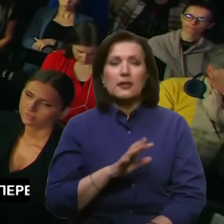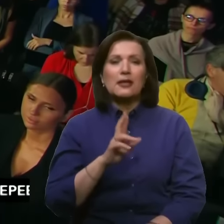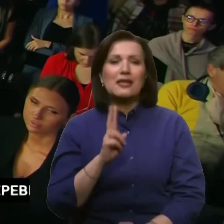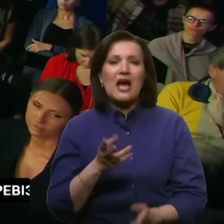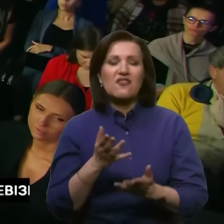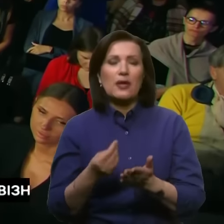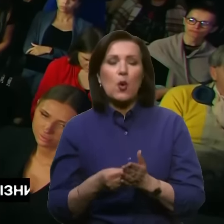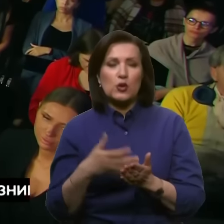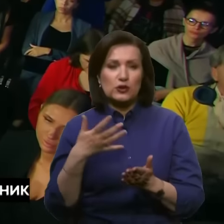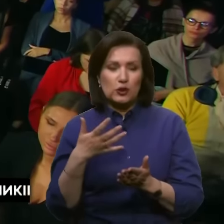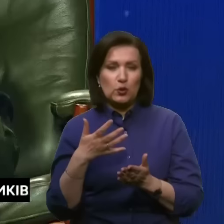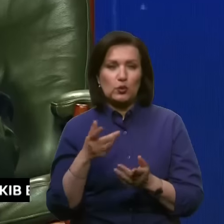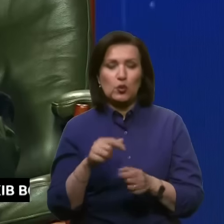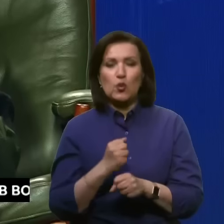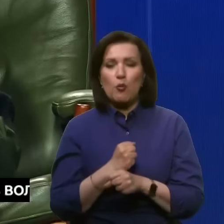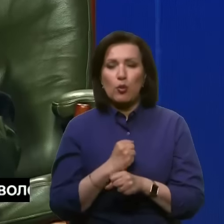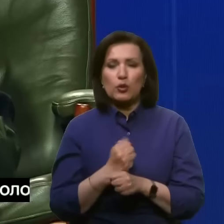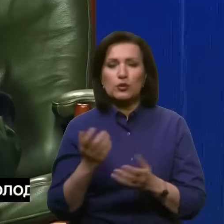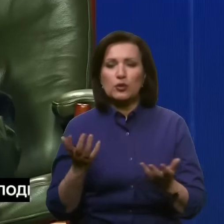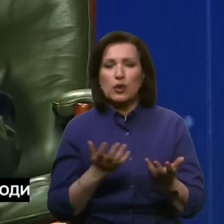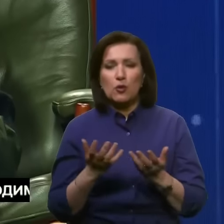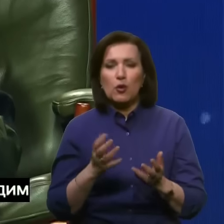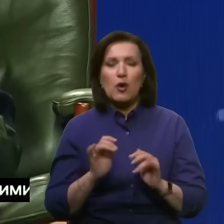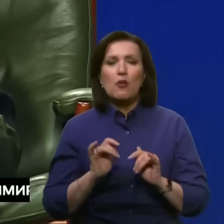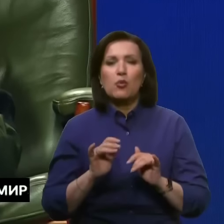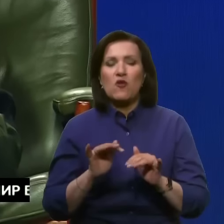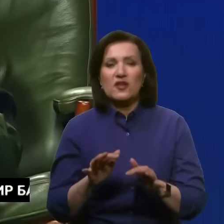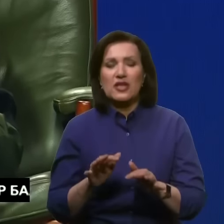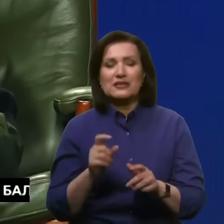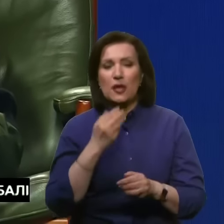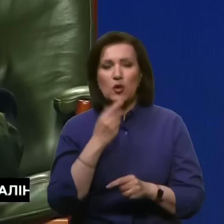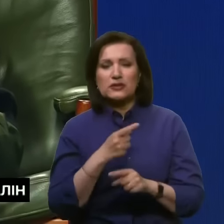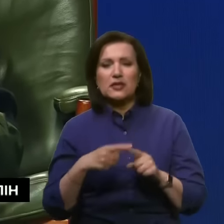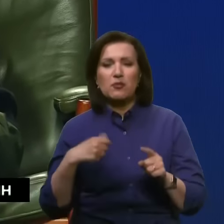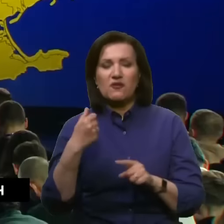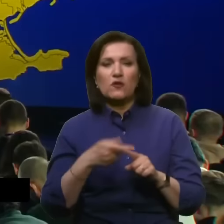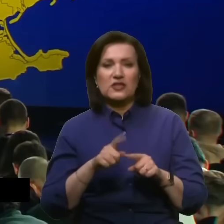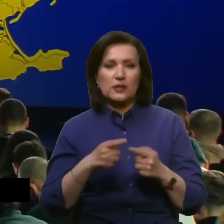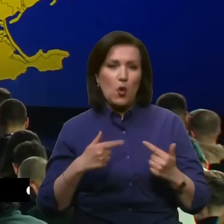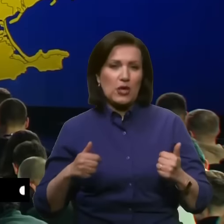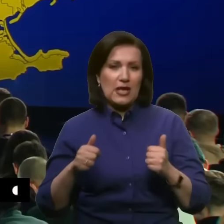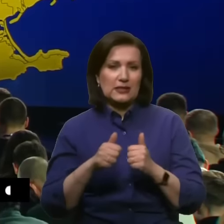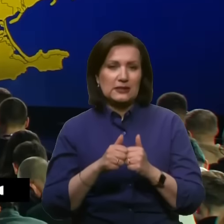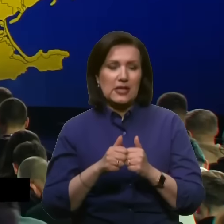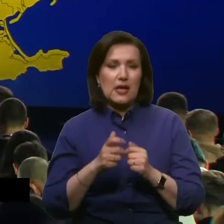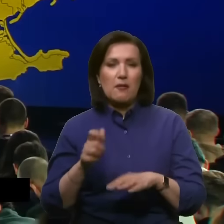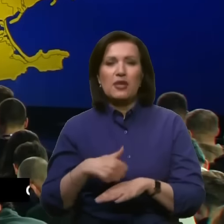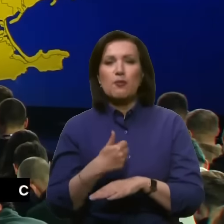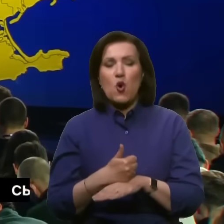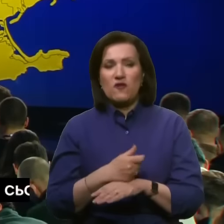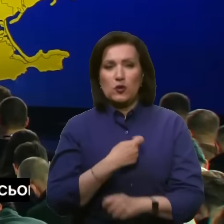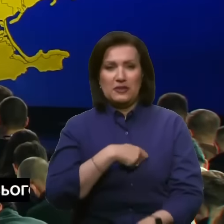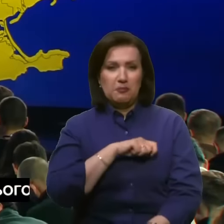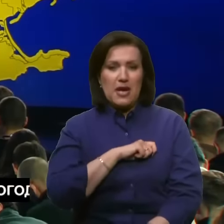Як ви оцінюєте ту роботу, яку провела за останні півроку ця організація під проводом іспанців?